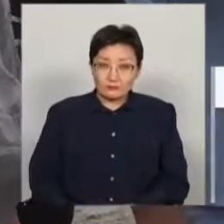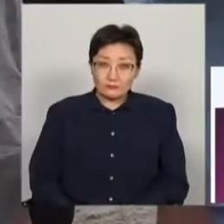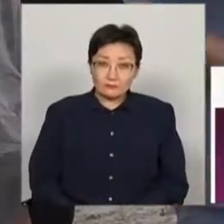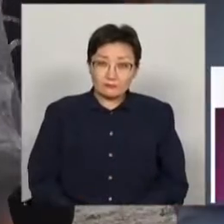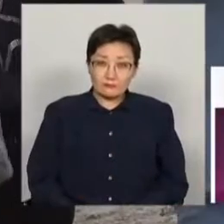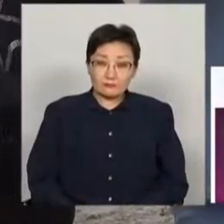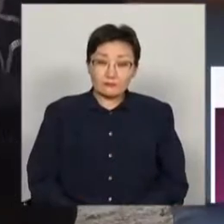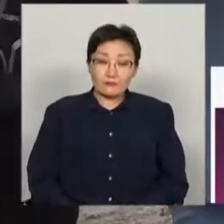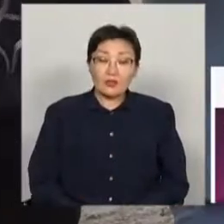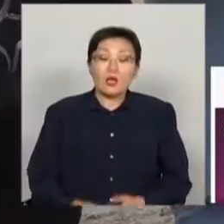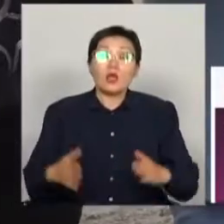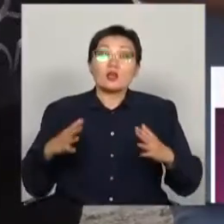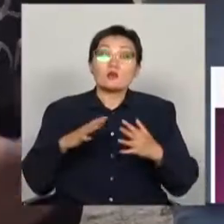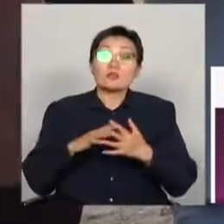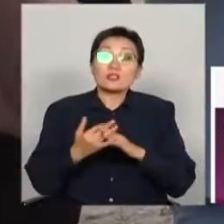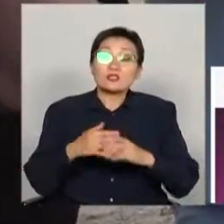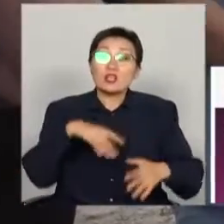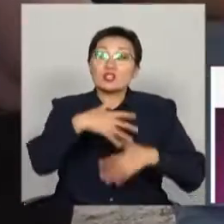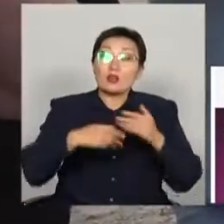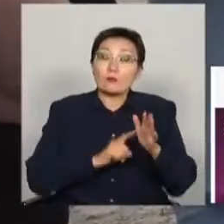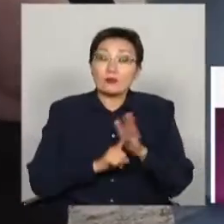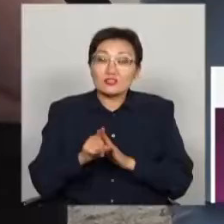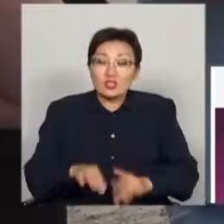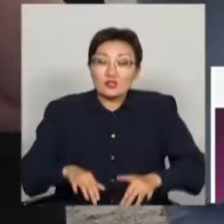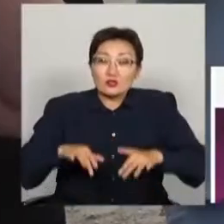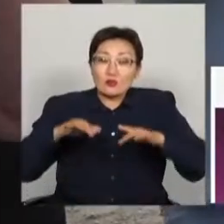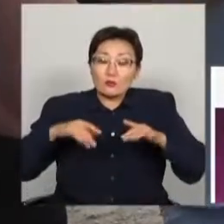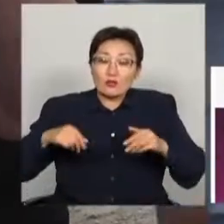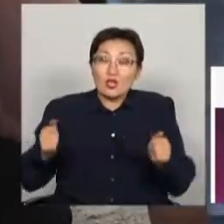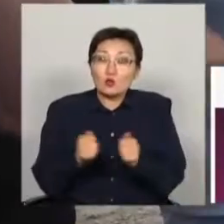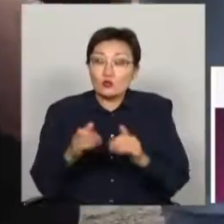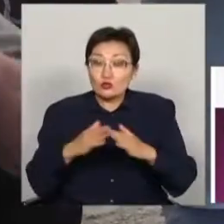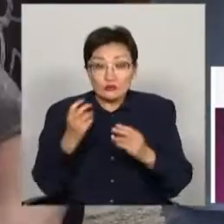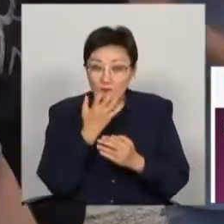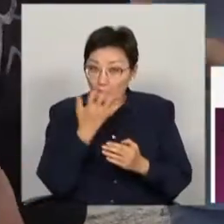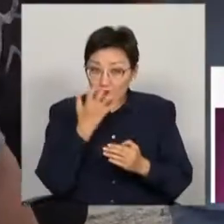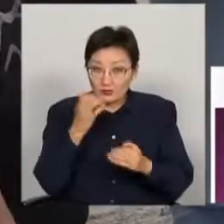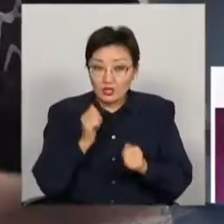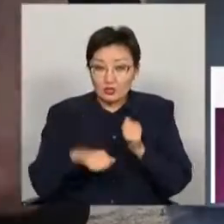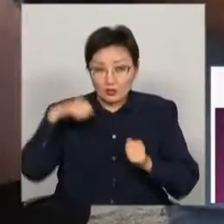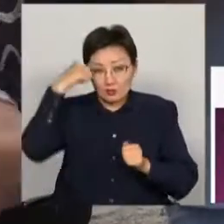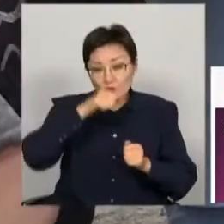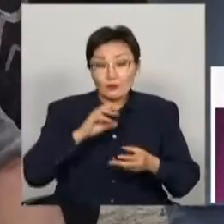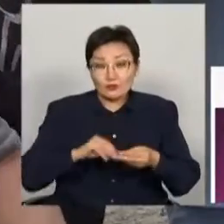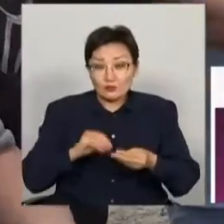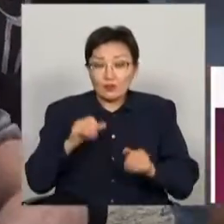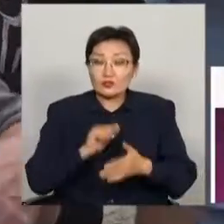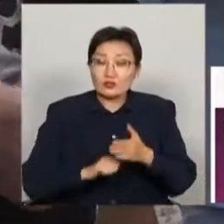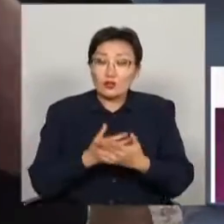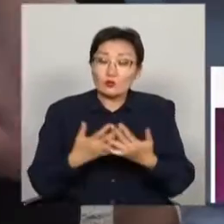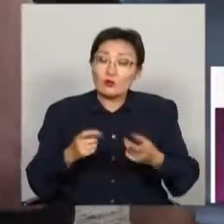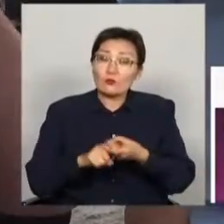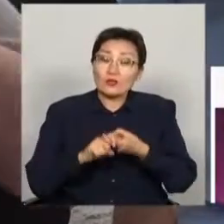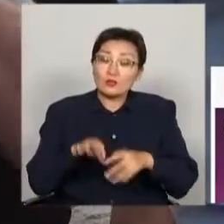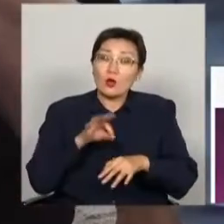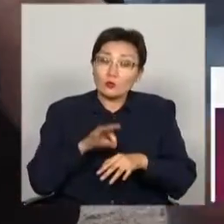выйти не можем. Ауылда жел көтерілсе, шаң топырақтан көрші тұрған үй көрінбей кетеді. Бұл жыл сайын қайталанады. Салдарынан түрлі инфекциялық